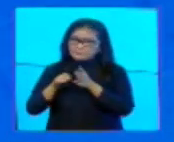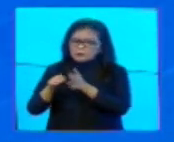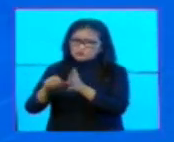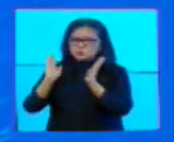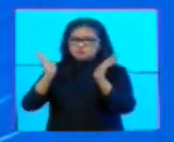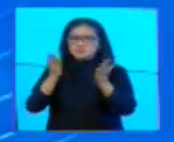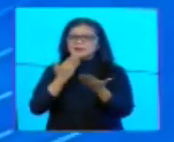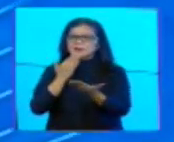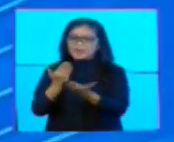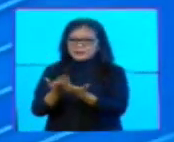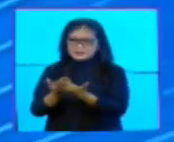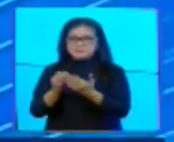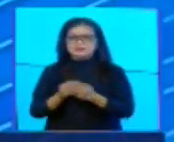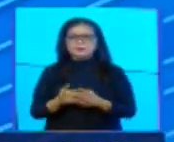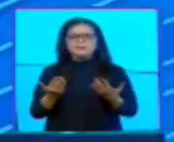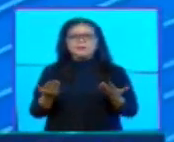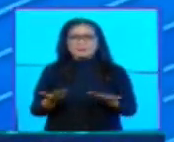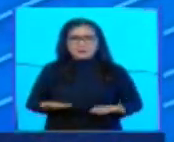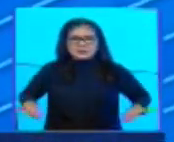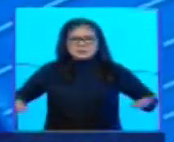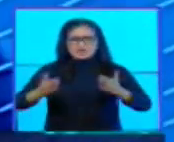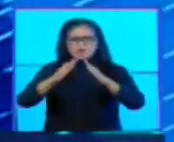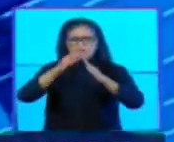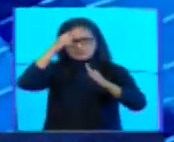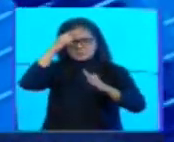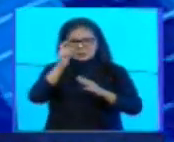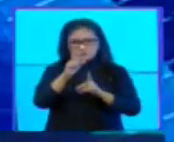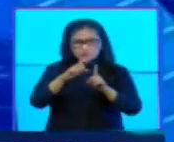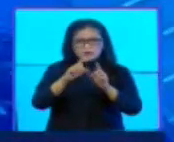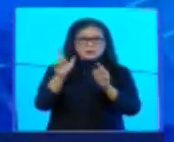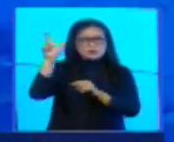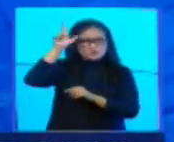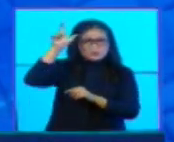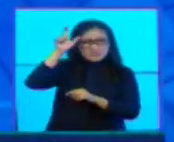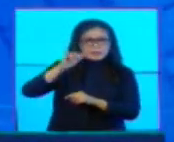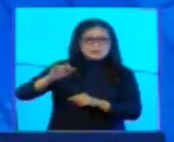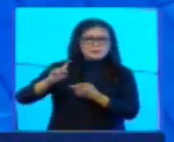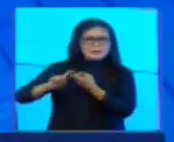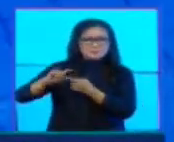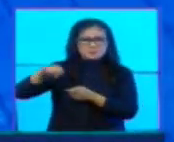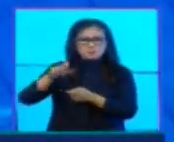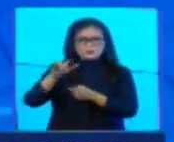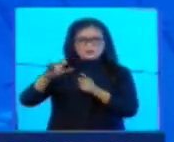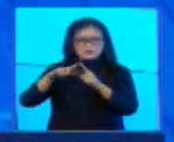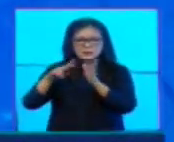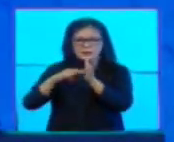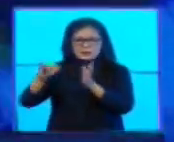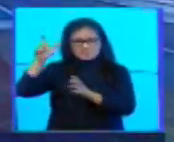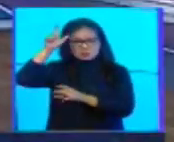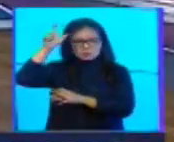Nda pemirsa Bagaimanakah situasi di RSUD Sumedang kita segera bergabung bersama rekan DC Juliani yang saat ini berada di RSUD Sumedang Jawa Barat